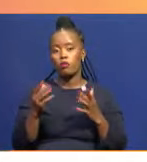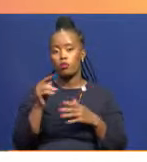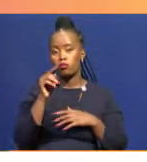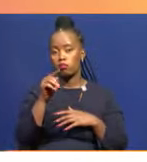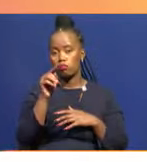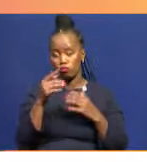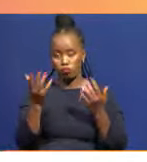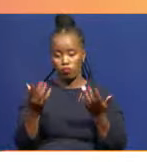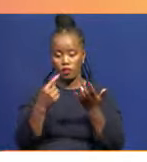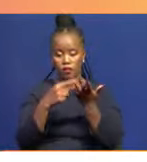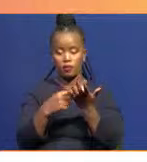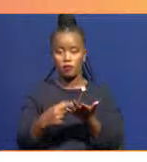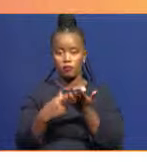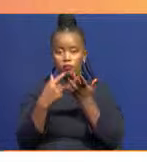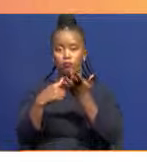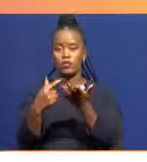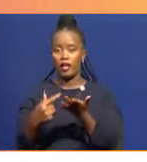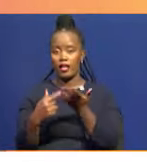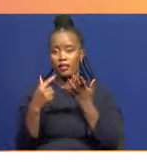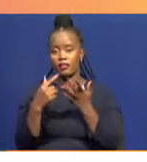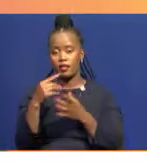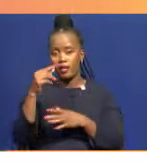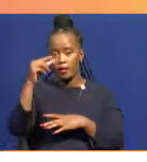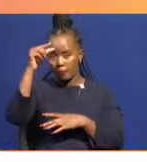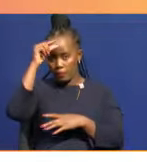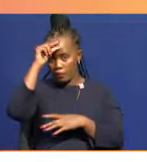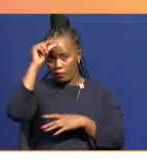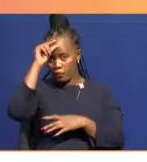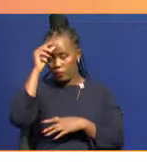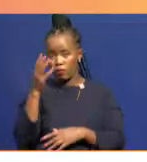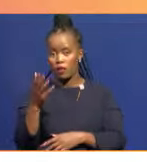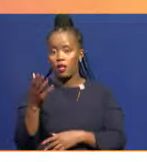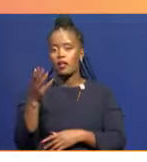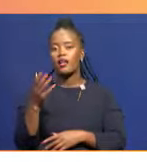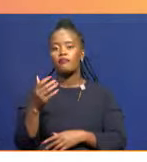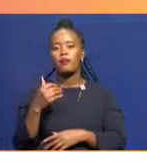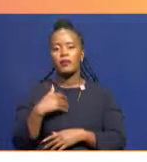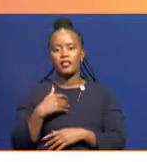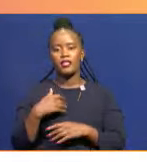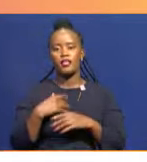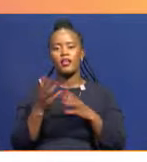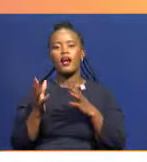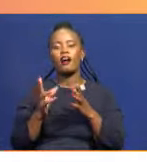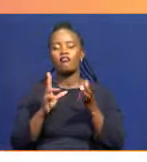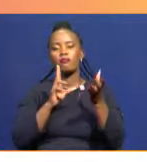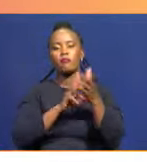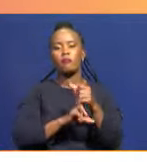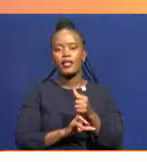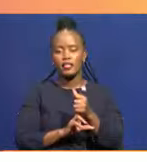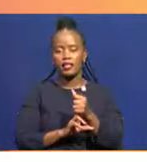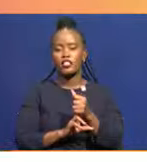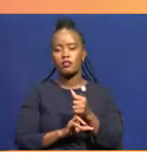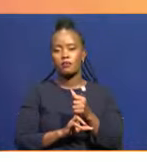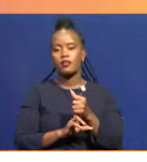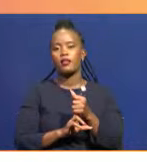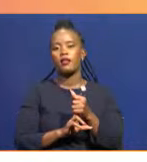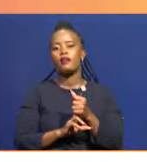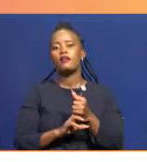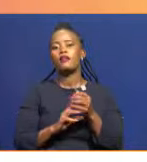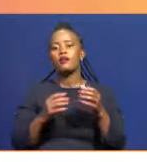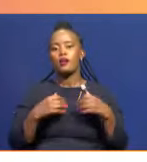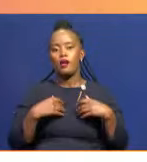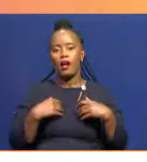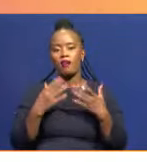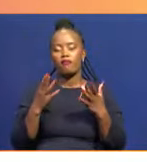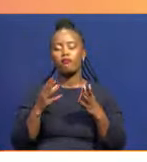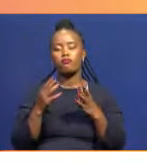katika hiyo mjadala serikali imeweza kukua na collaboration ama partnerships. Kuna ile shirika